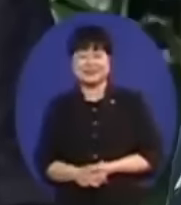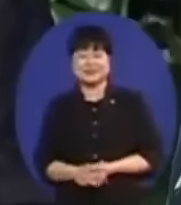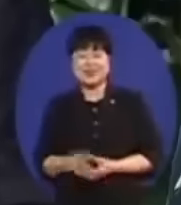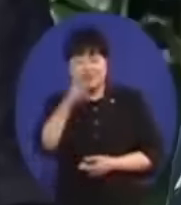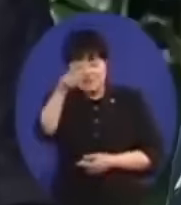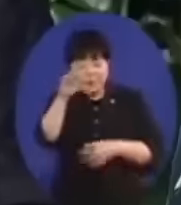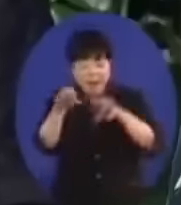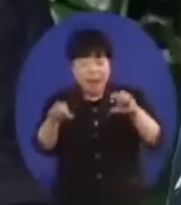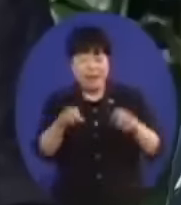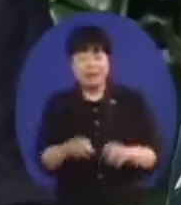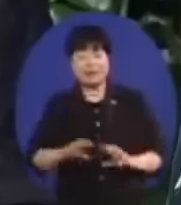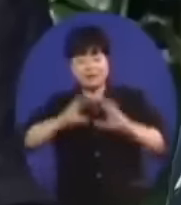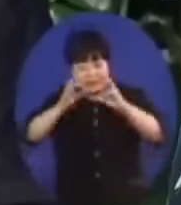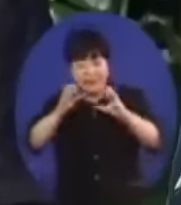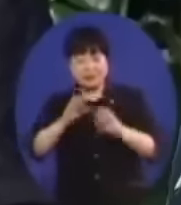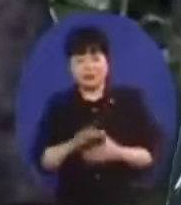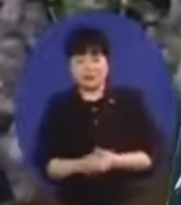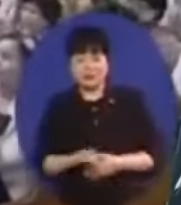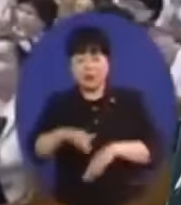가든